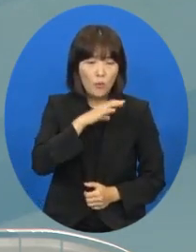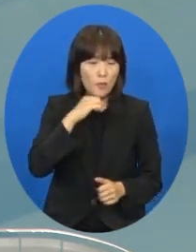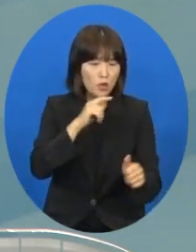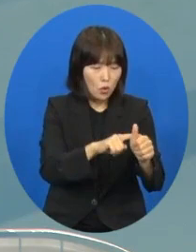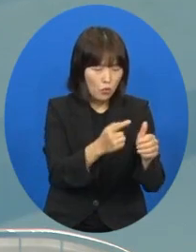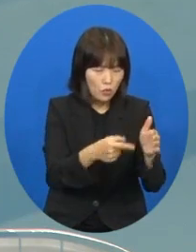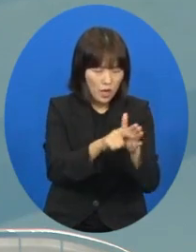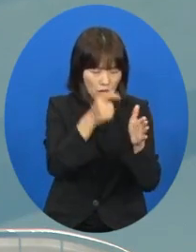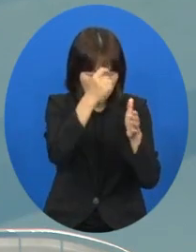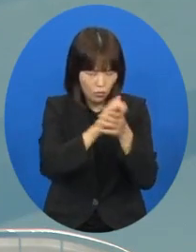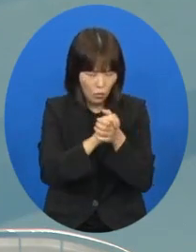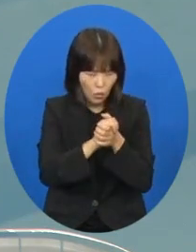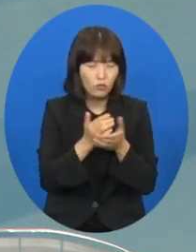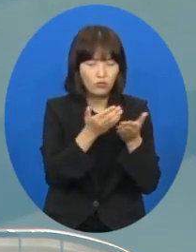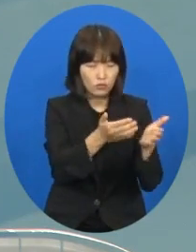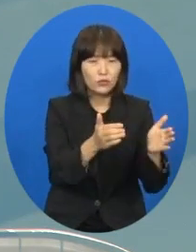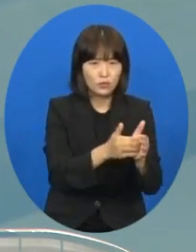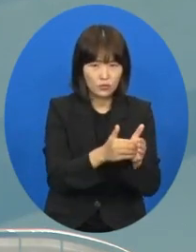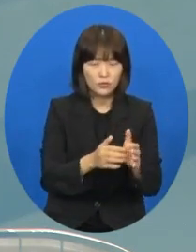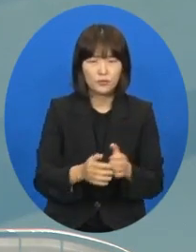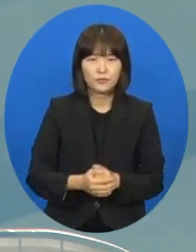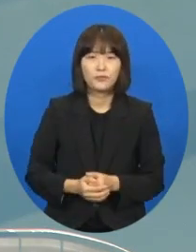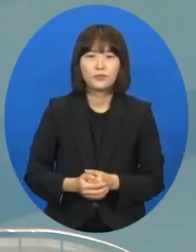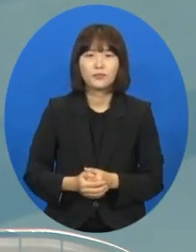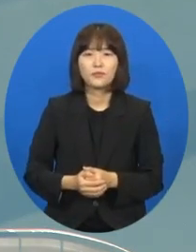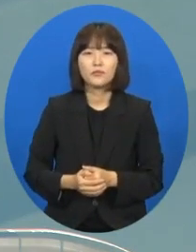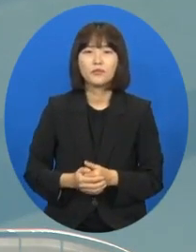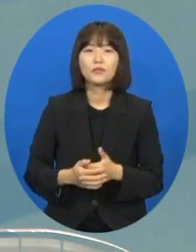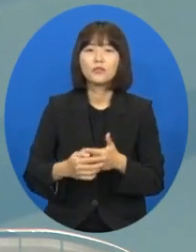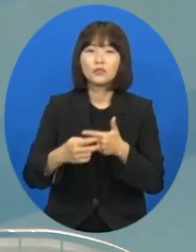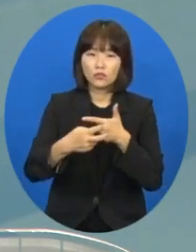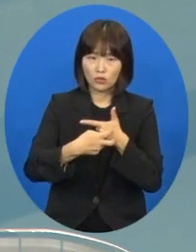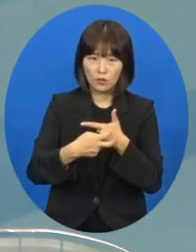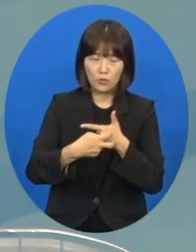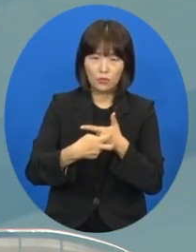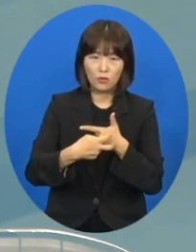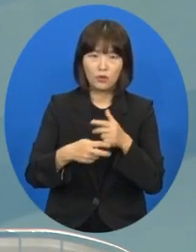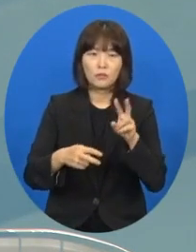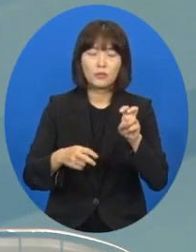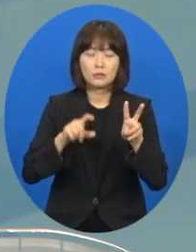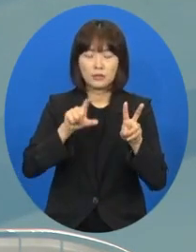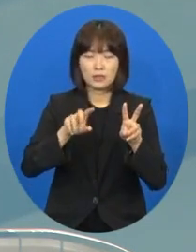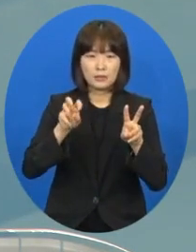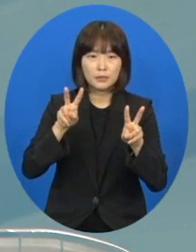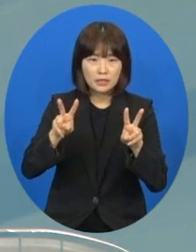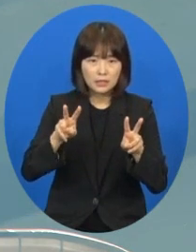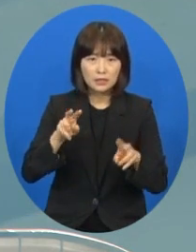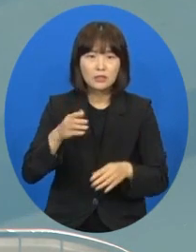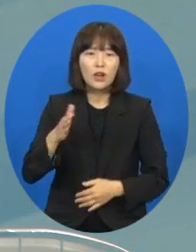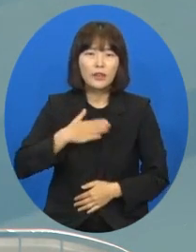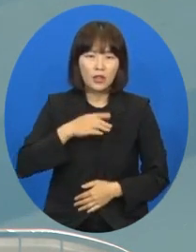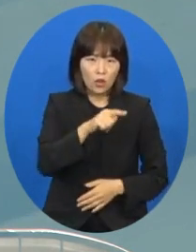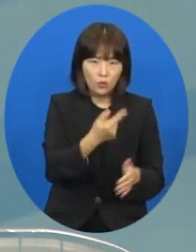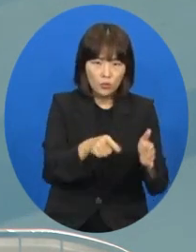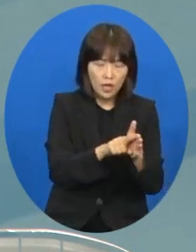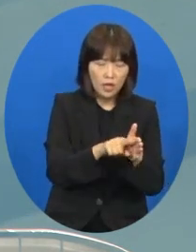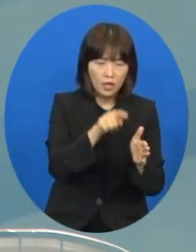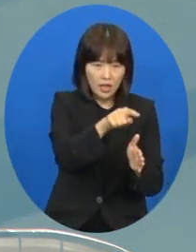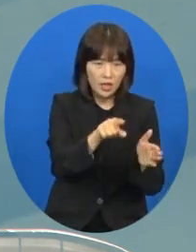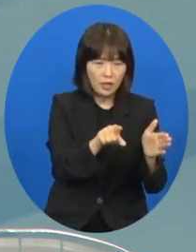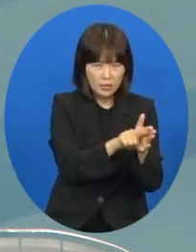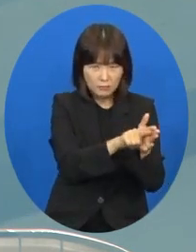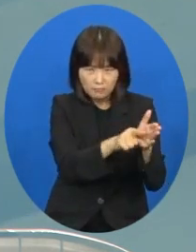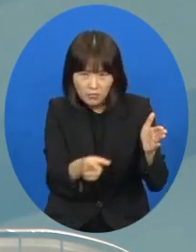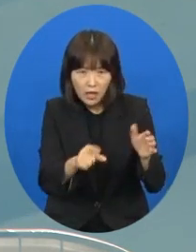해주셨어요. 누가복음 22장 32절에 그러나 내가 너를 위하여 내 믿음이 떨어지지 않기를